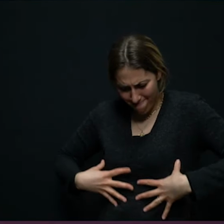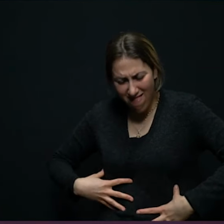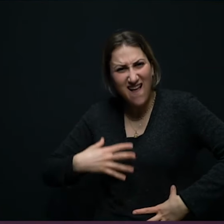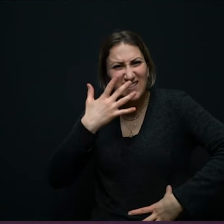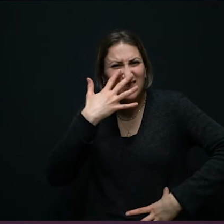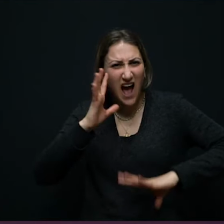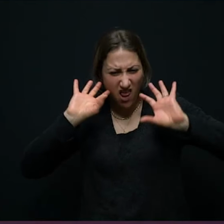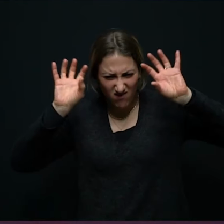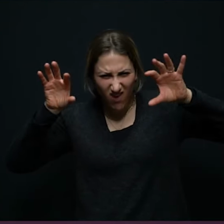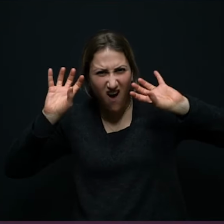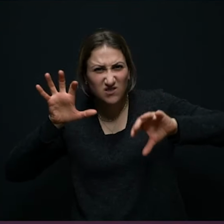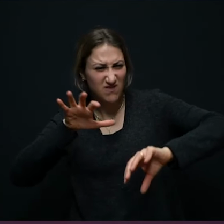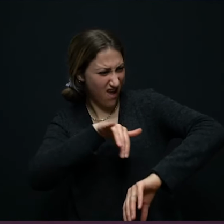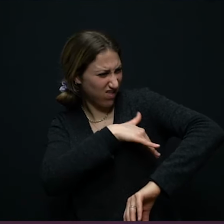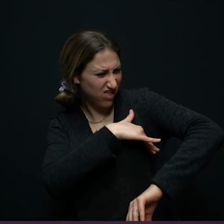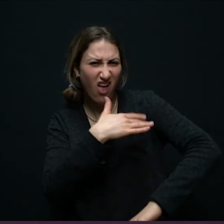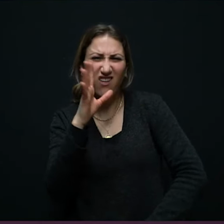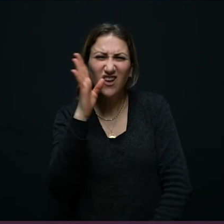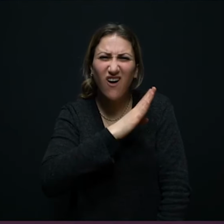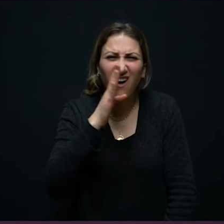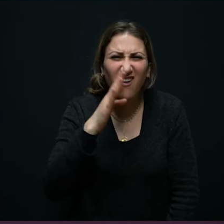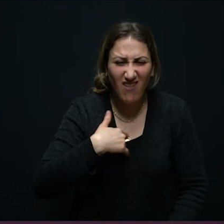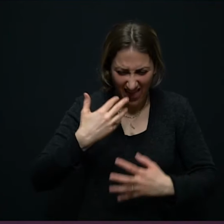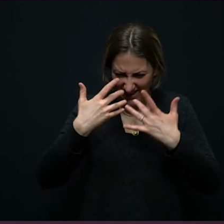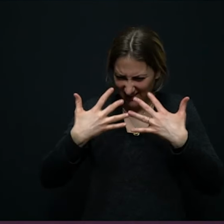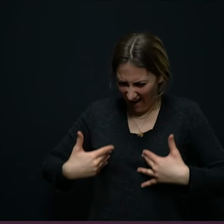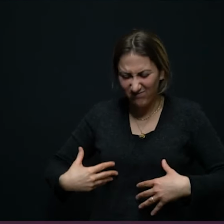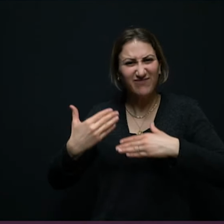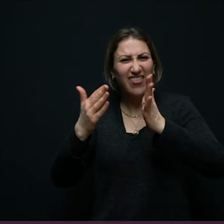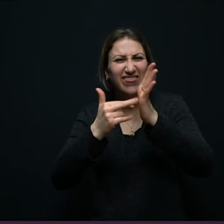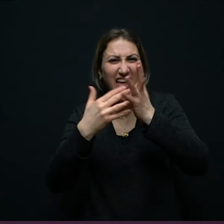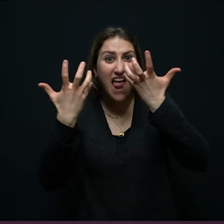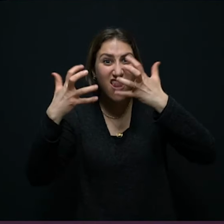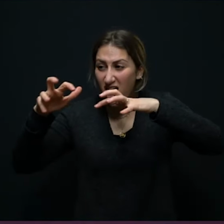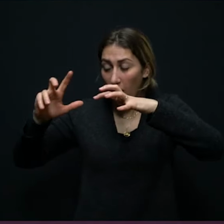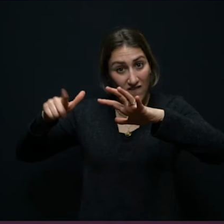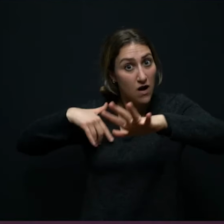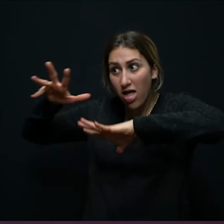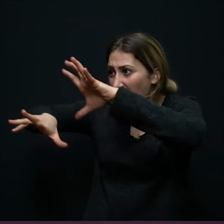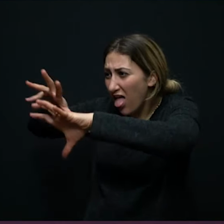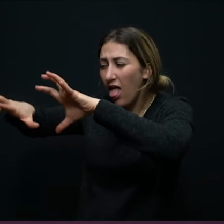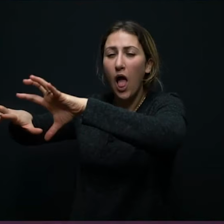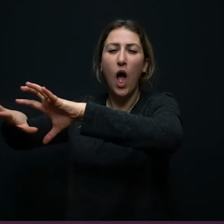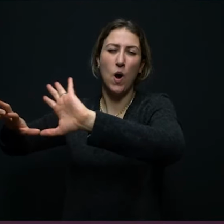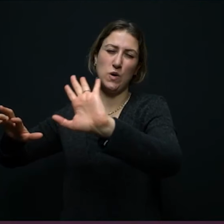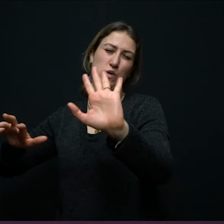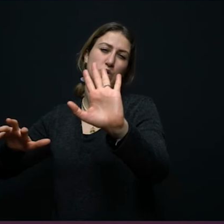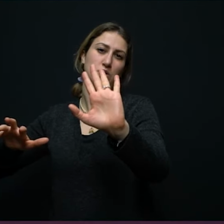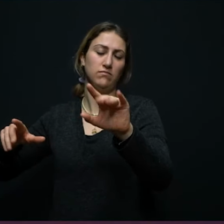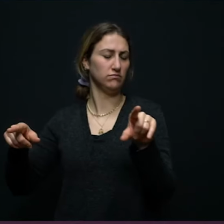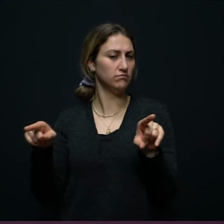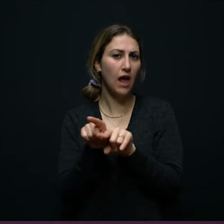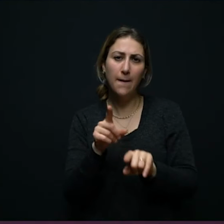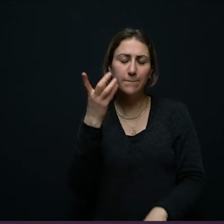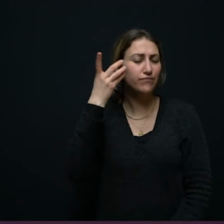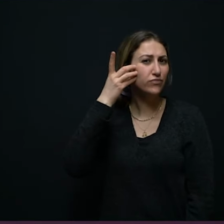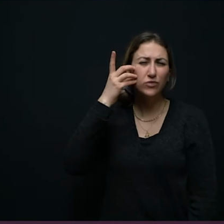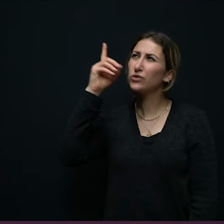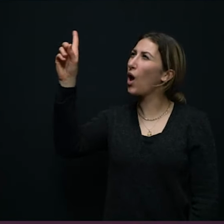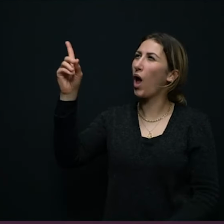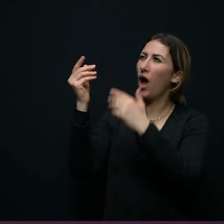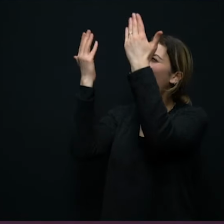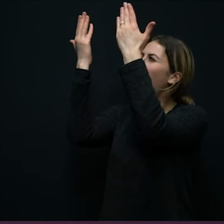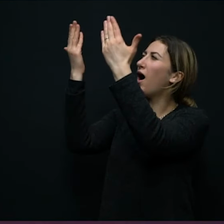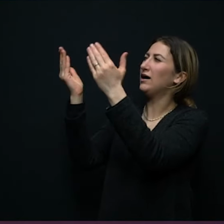vrai ça dieu est sain et nous devons désirez mettre nos plus beaux habits intérieur nous